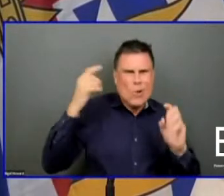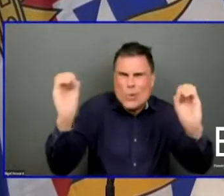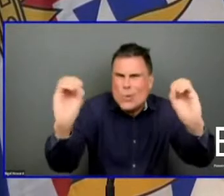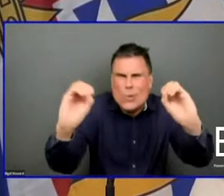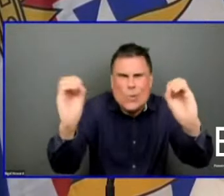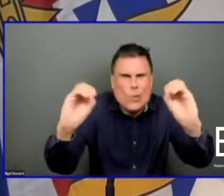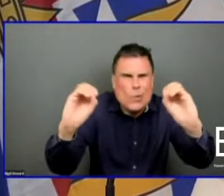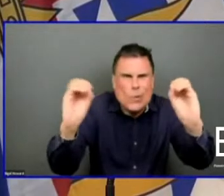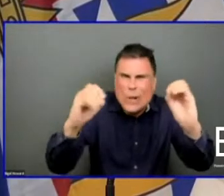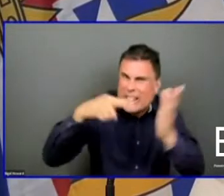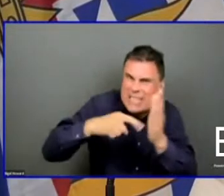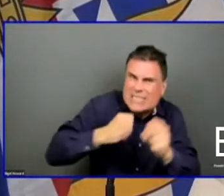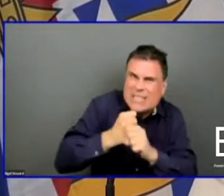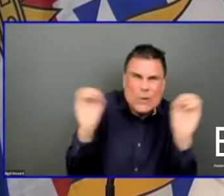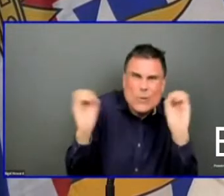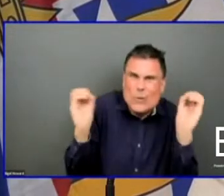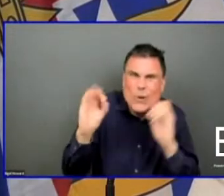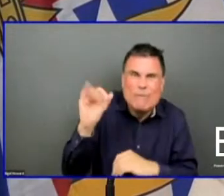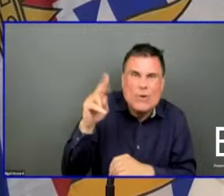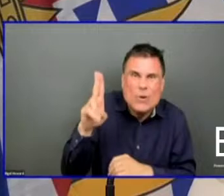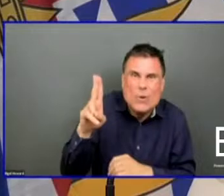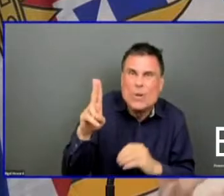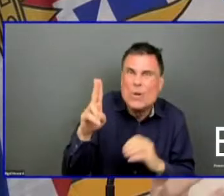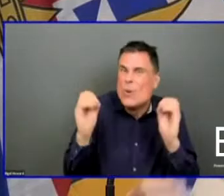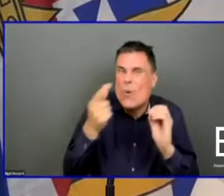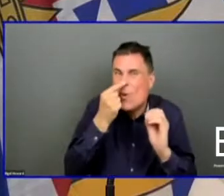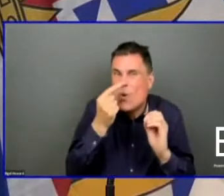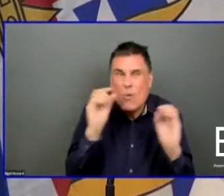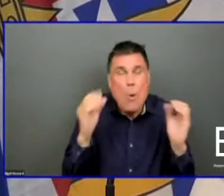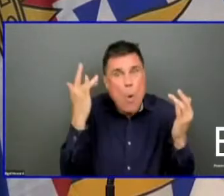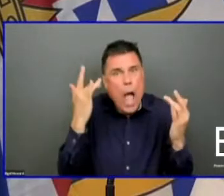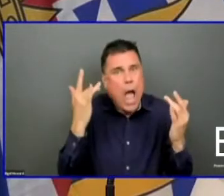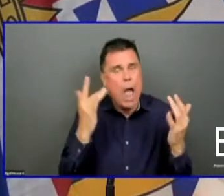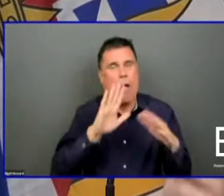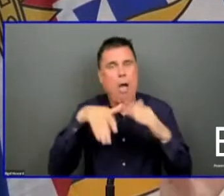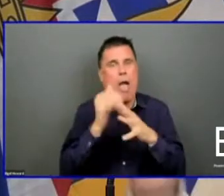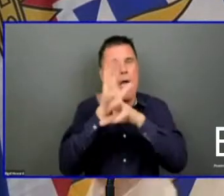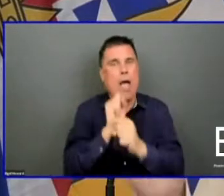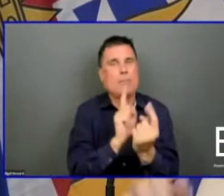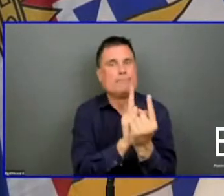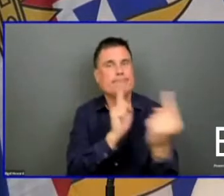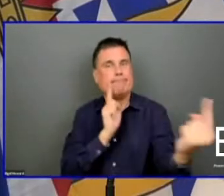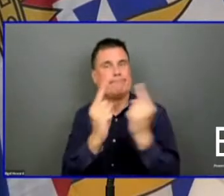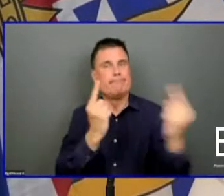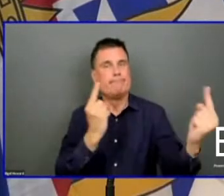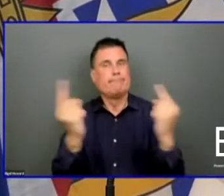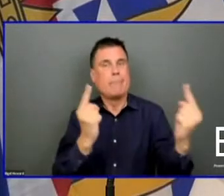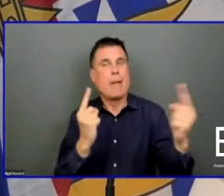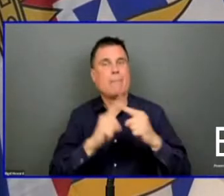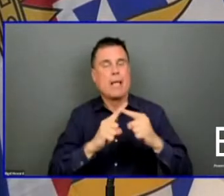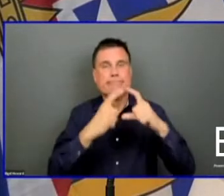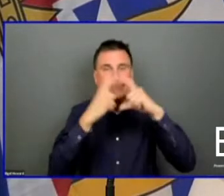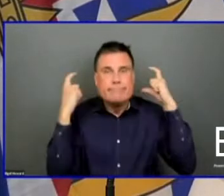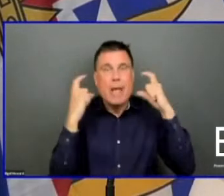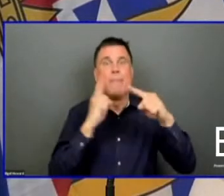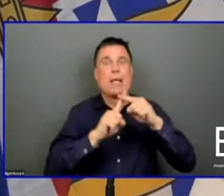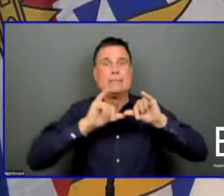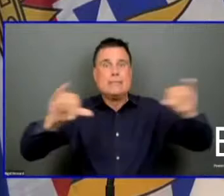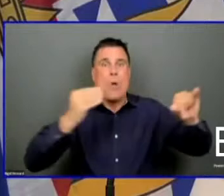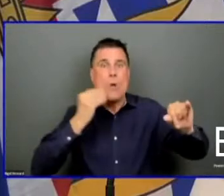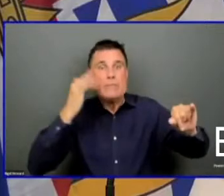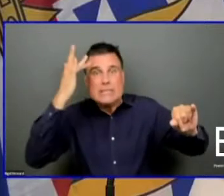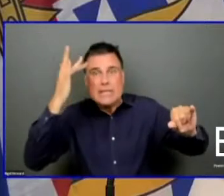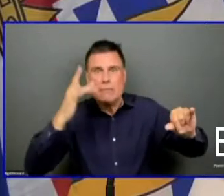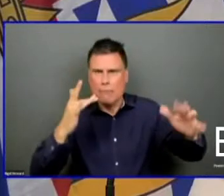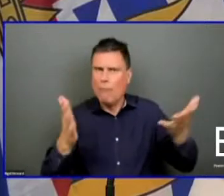是差不多的，所以我们只能是继续一个呢是要加强通风减少的